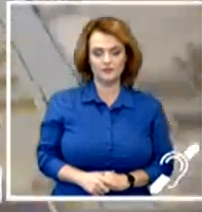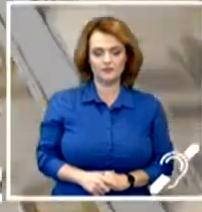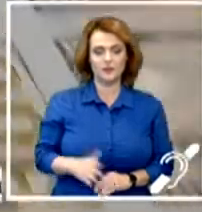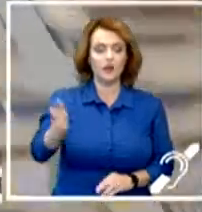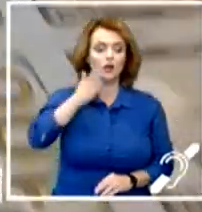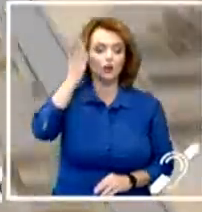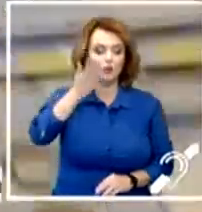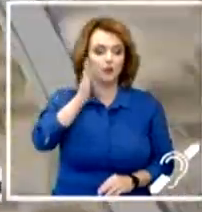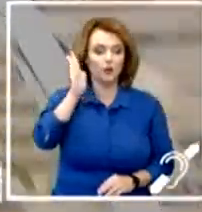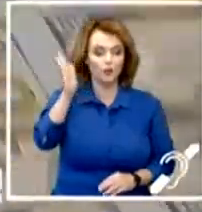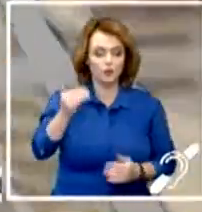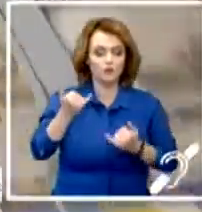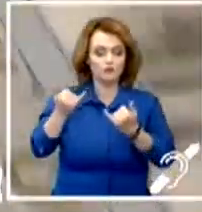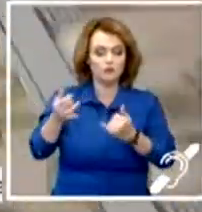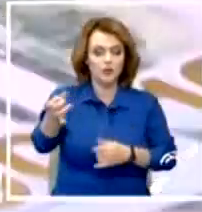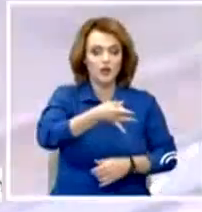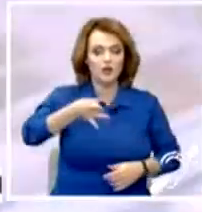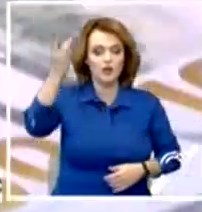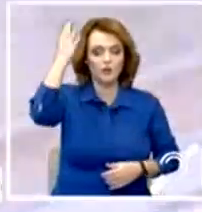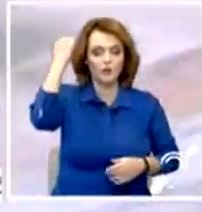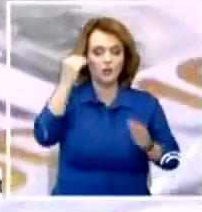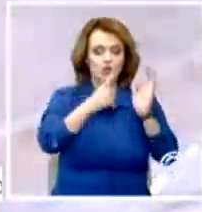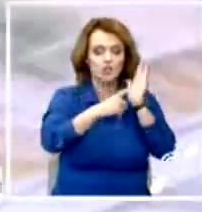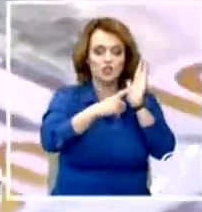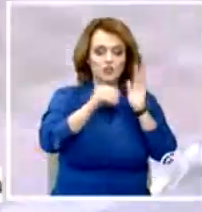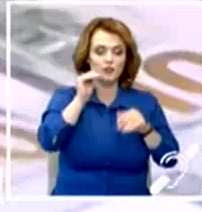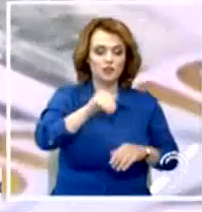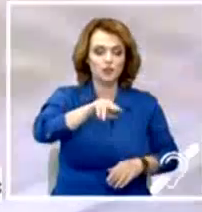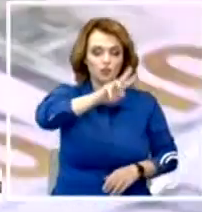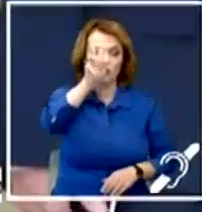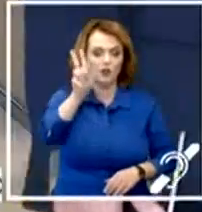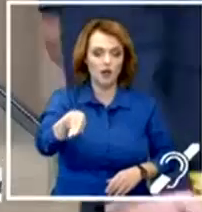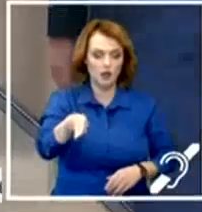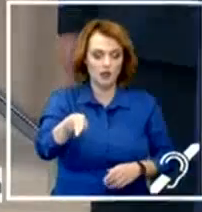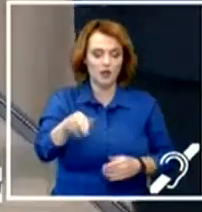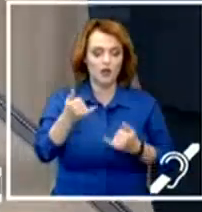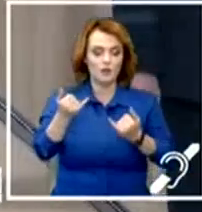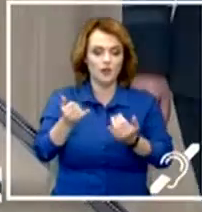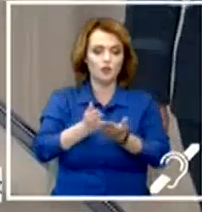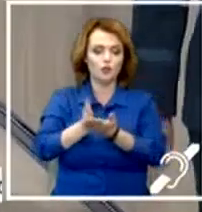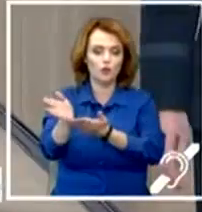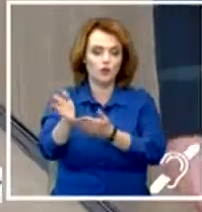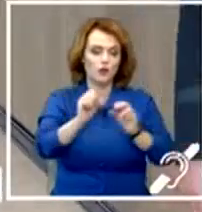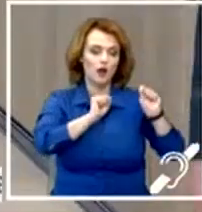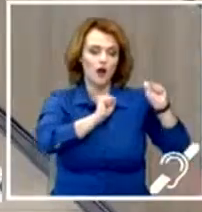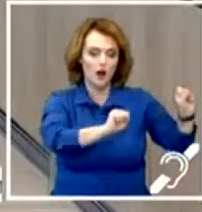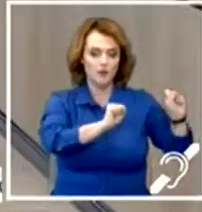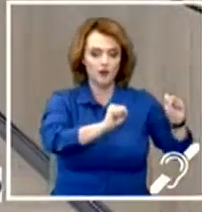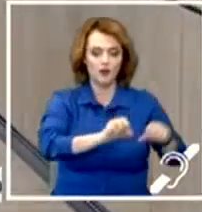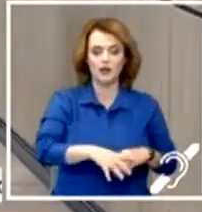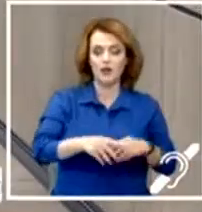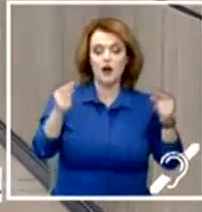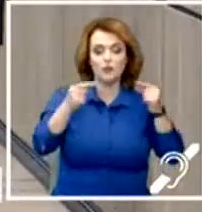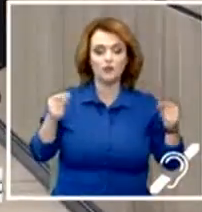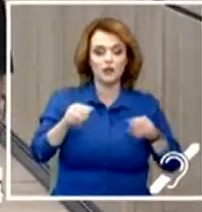România va acorda Republicii Moldova $600.000 pentru întărirea rezilienței și capacității de apărare. Potrivit Ministerului